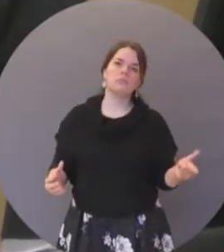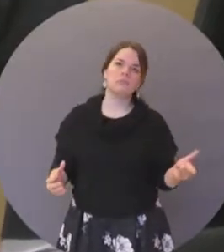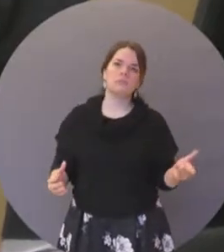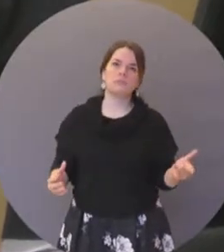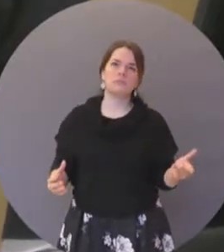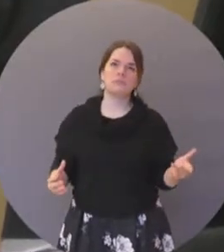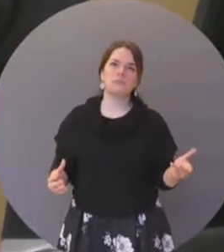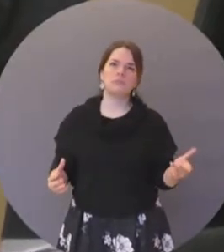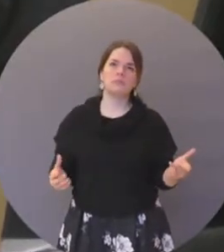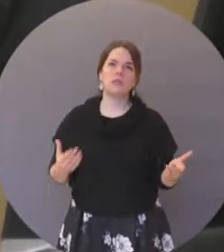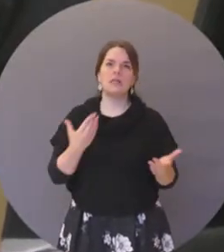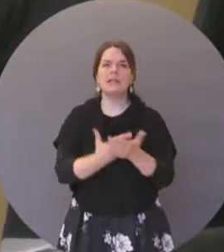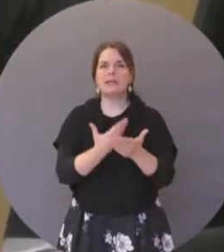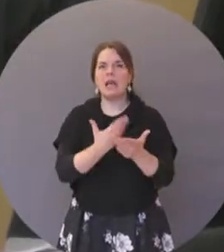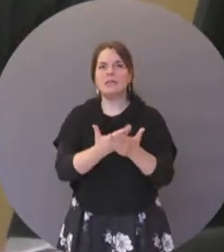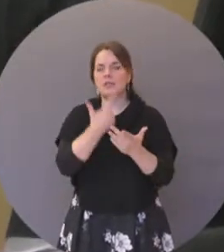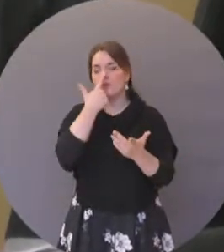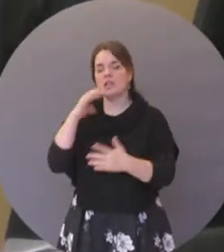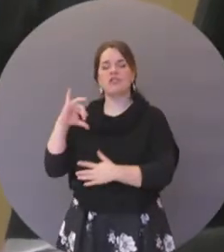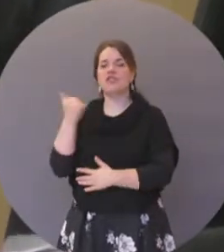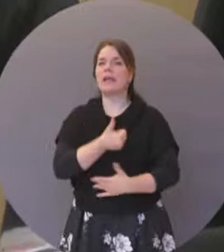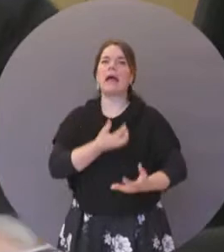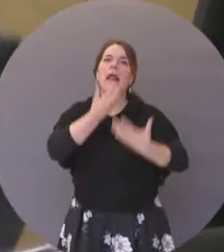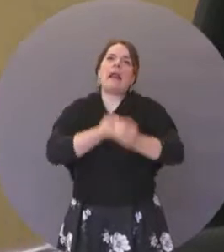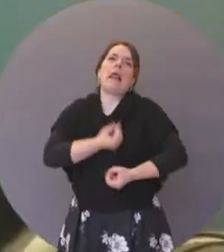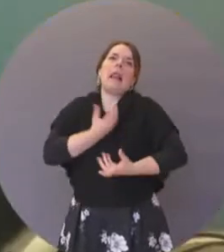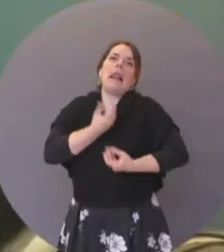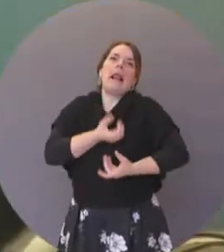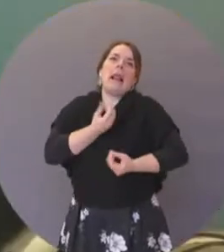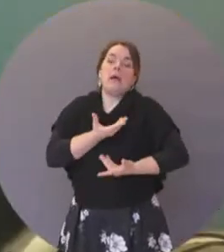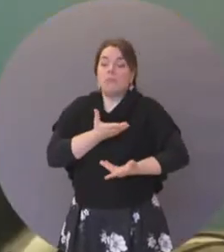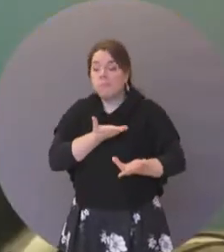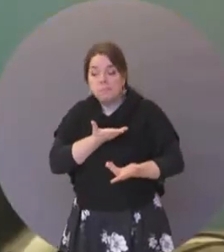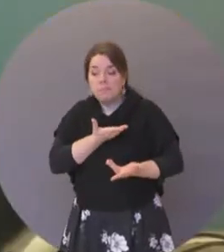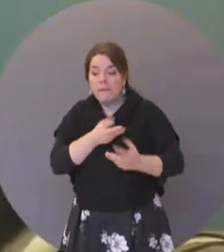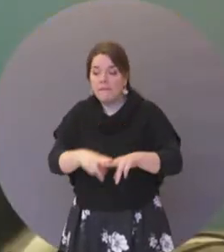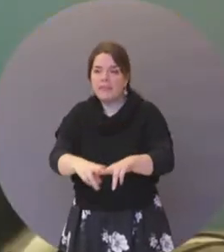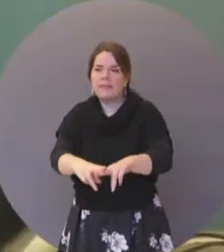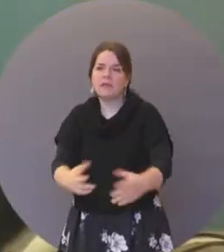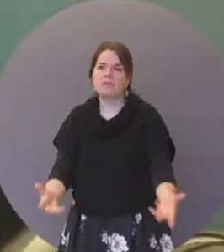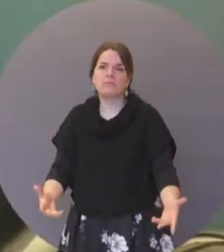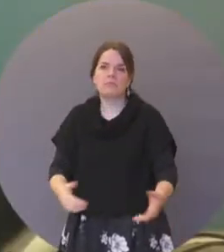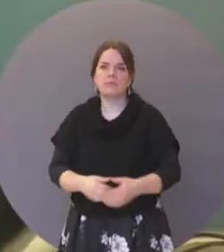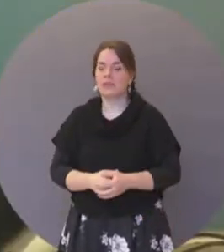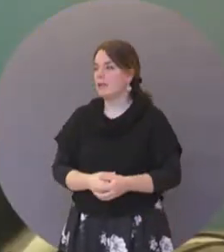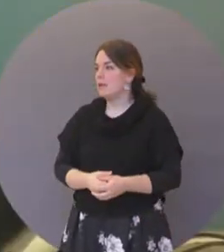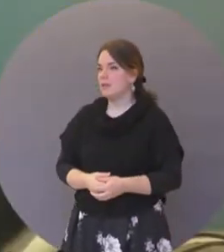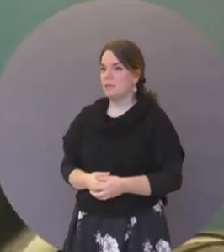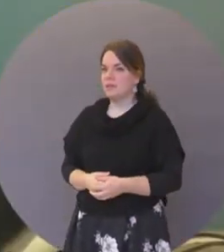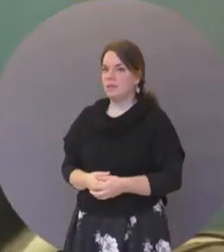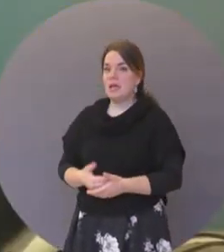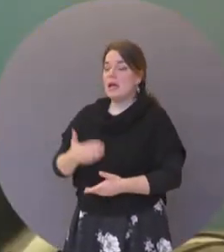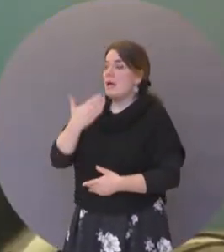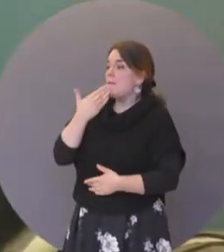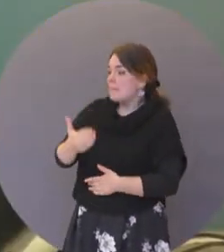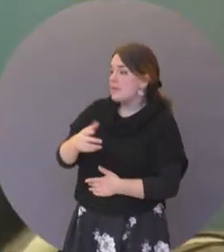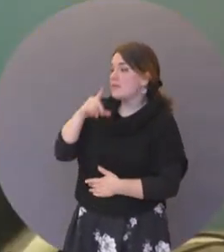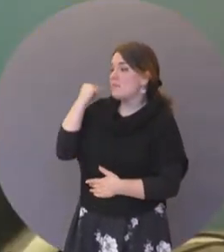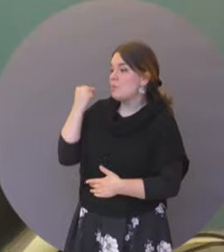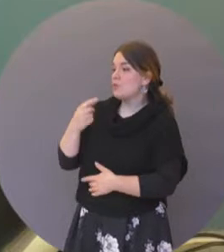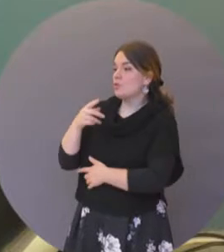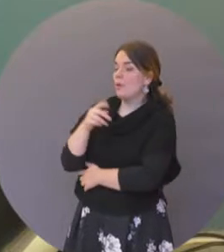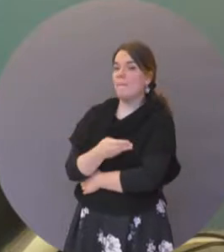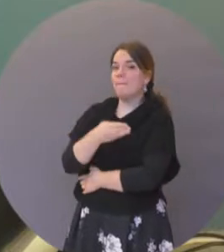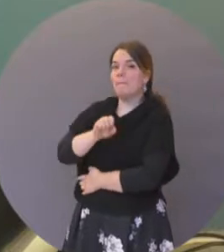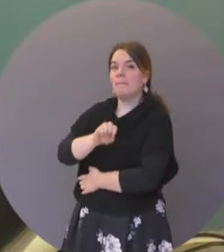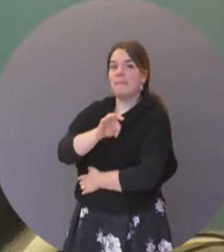un concert de violon voilà monsieur le Président merci Monsieur métaux et bien je vais demander à Madame Tessier de bien vouloir conclure